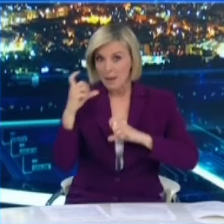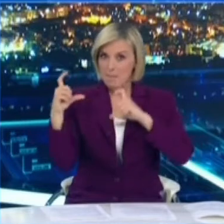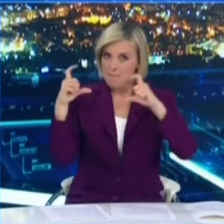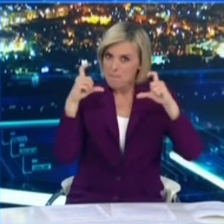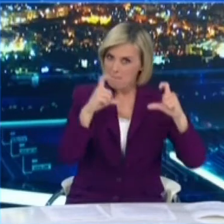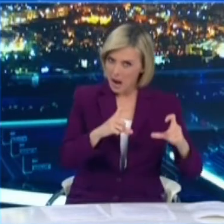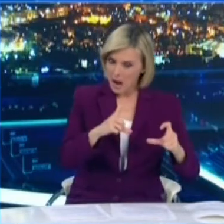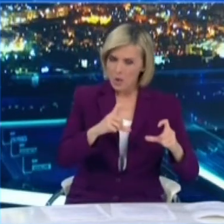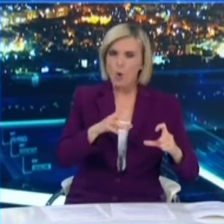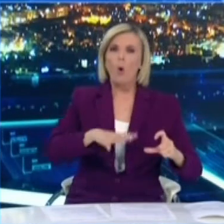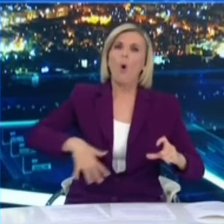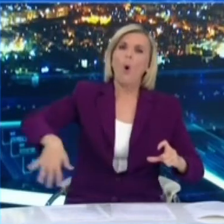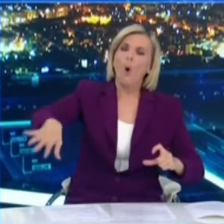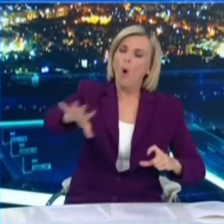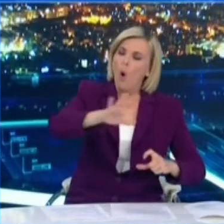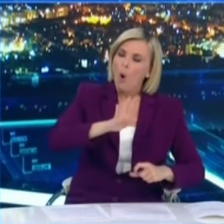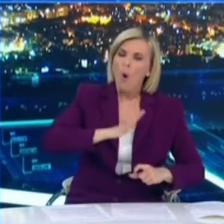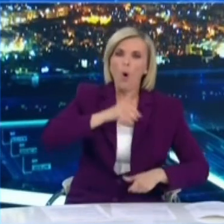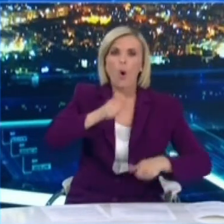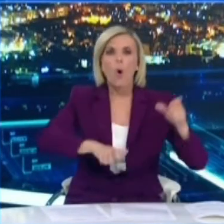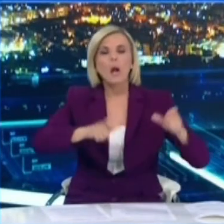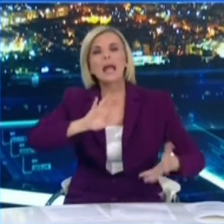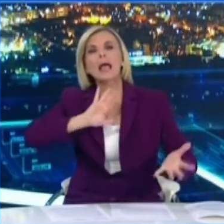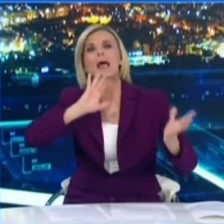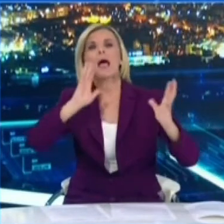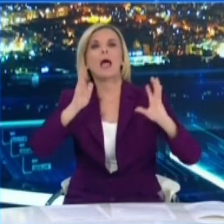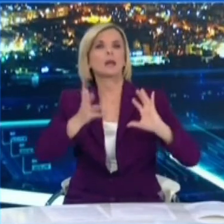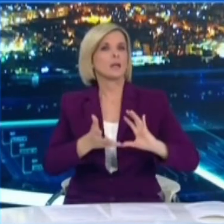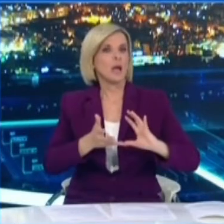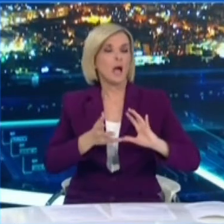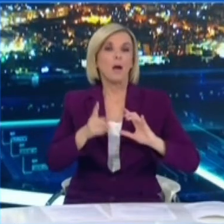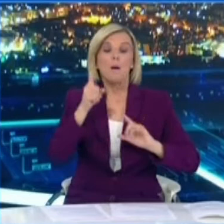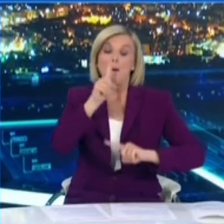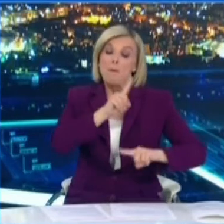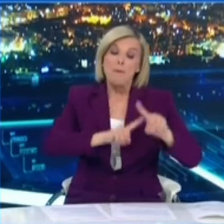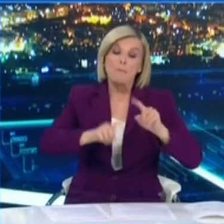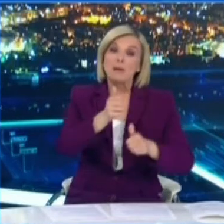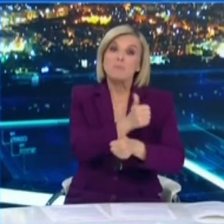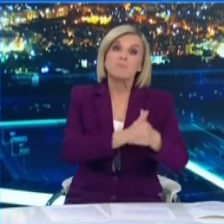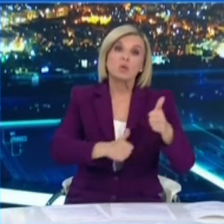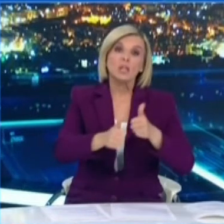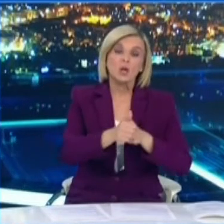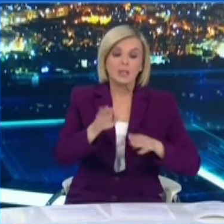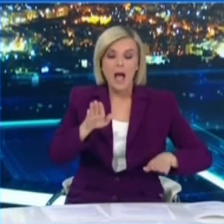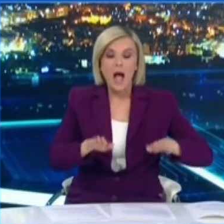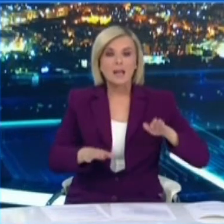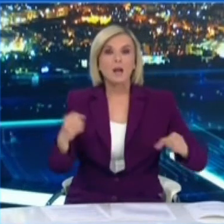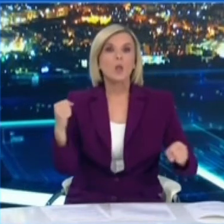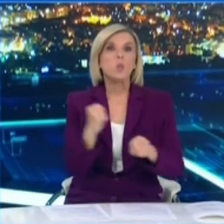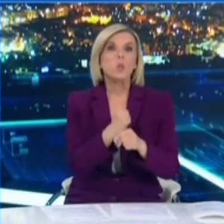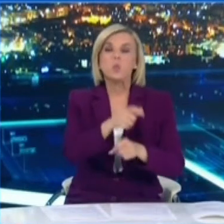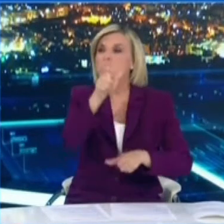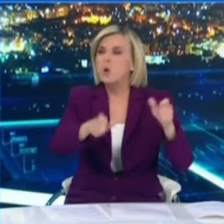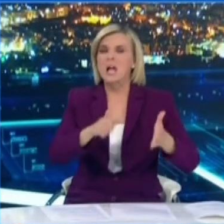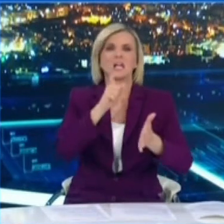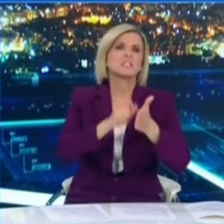το γενικό πληθυσμό. Σε εκείνη τη φάση θα τεθεί αν θα προτεραιοποιηθούν κάποιες επαγγελματικές ομάδες σε σχέση με το γενικό πληθυσμό.